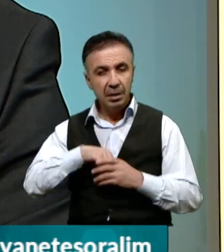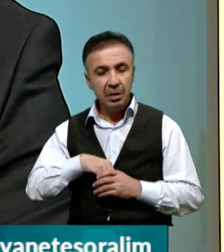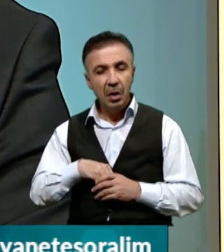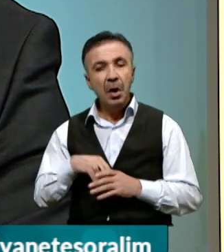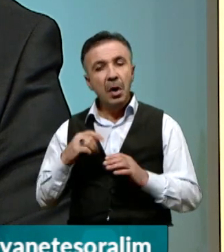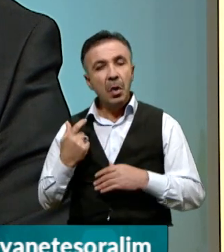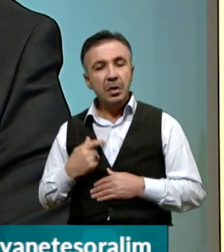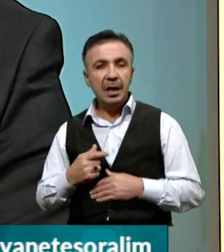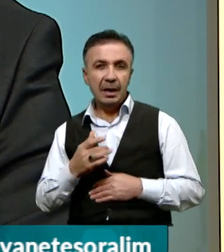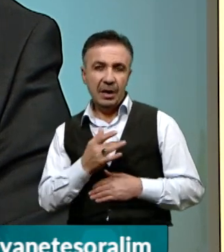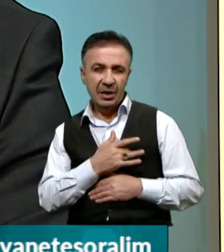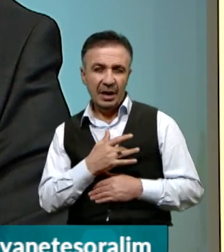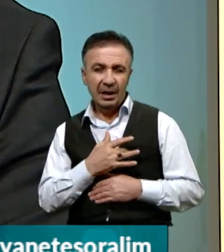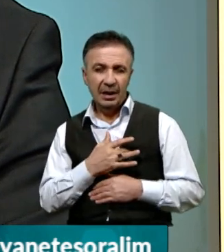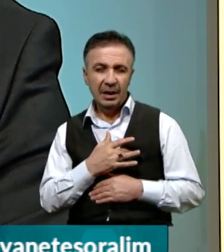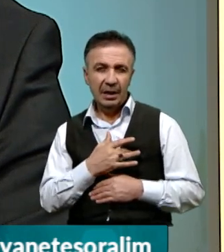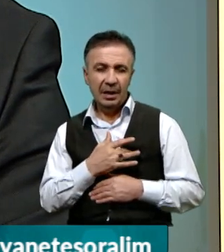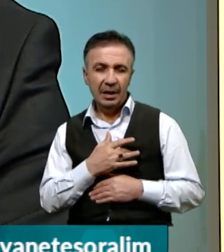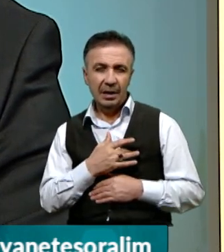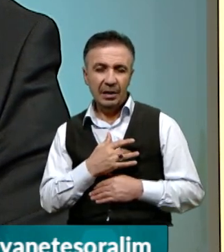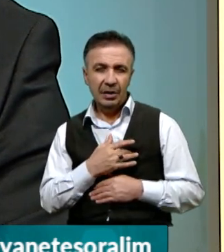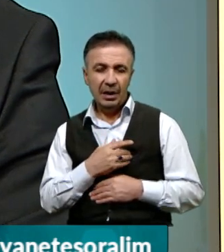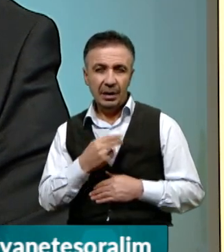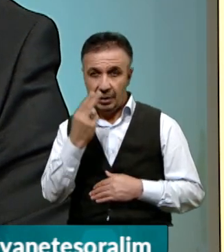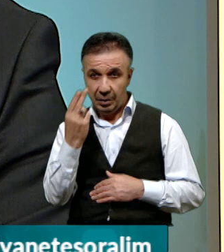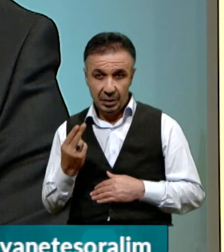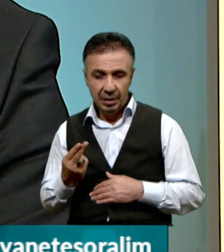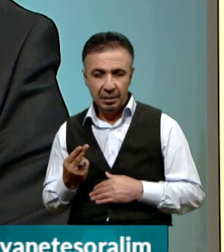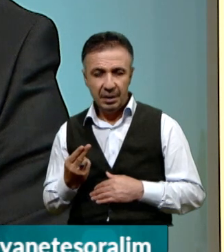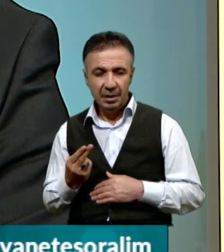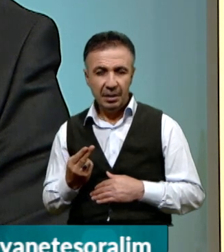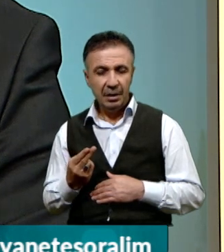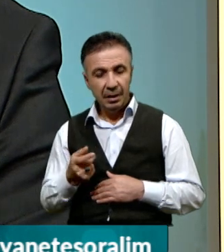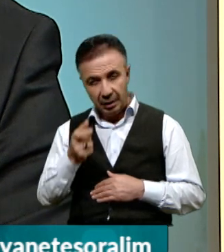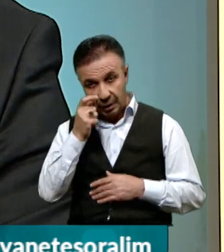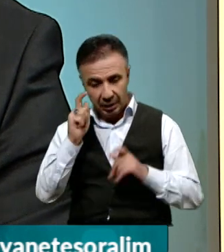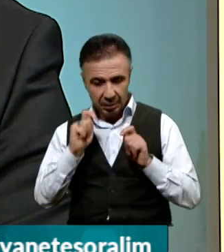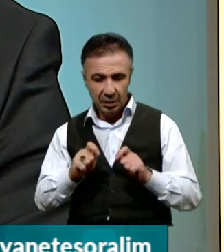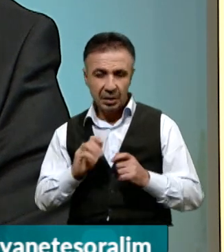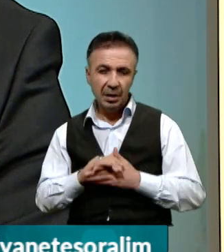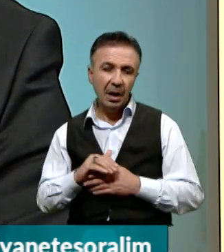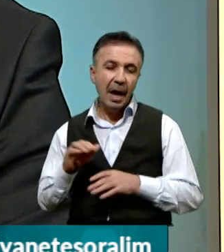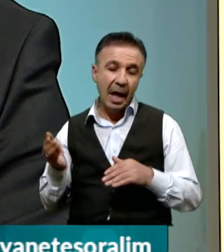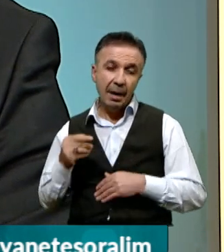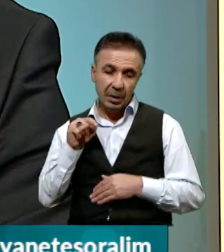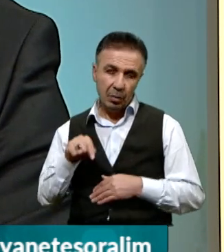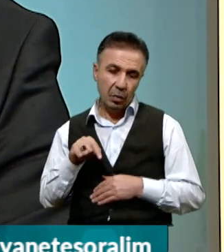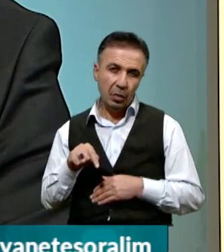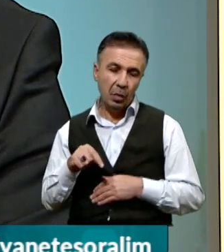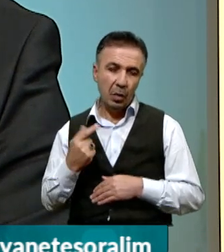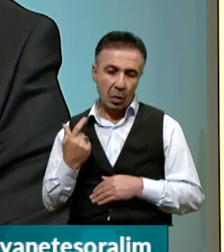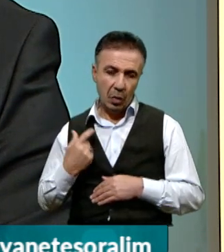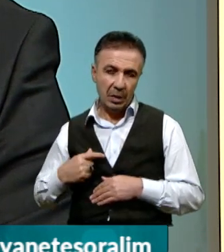canlı figürlerin efendim şeyine ne yapmıştır? Biraz hassasiyet göstermiştir. Eğer biz bugün özellikle